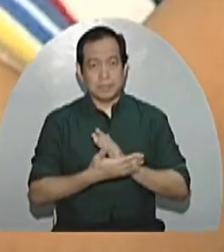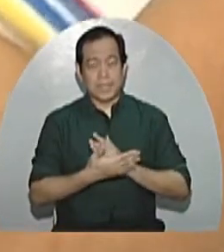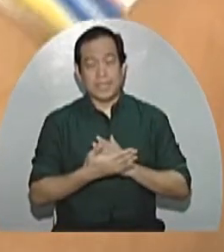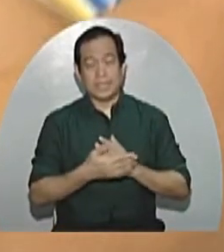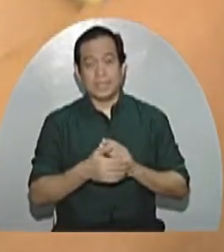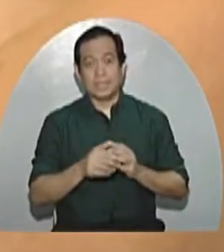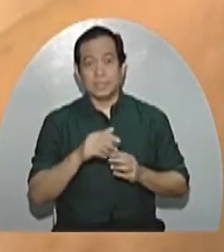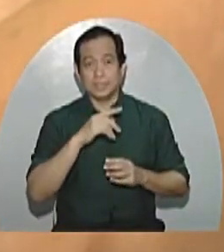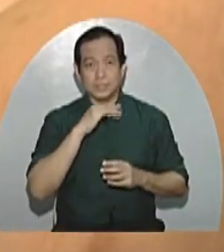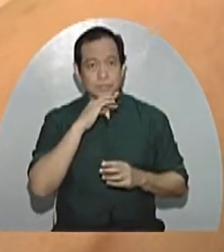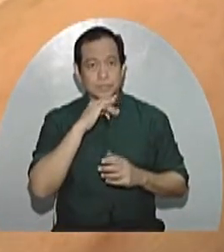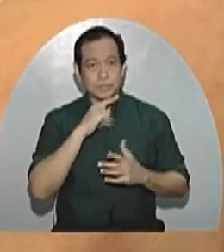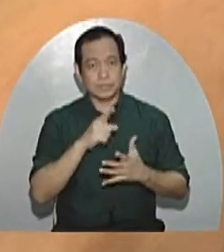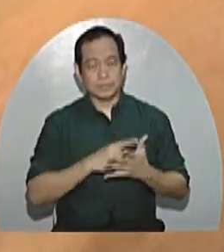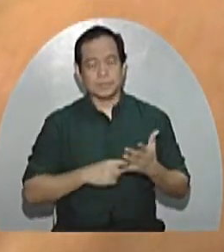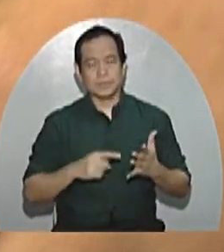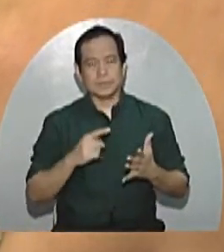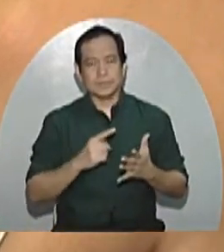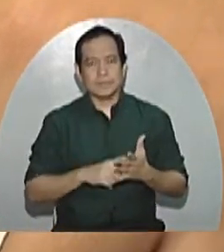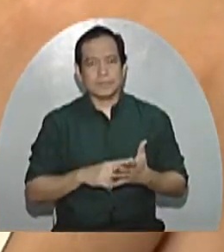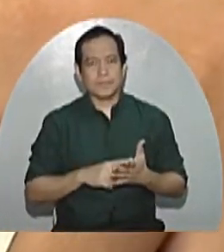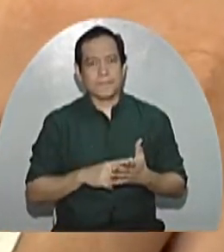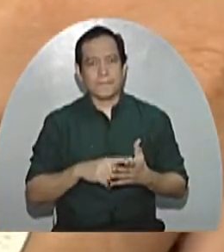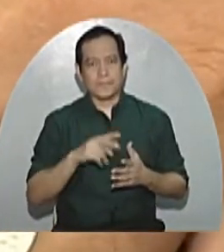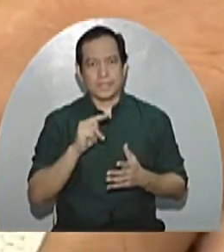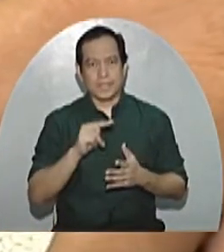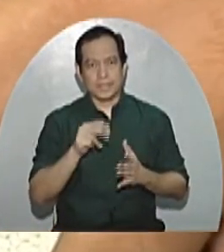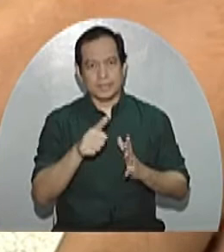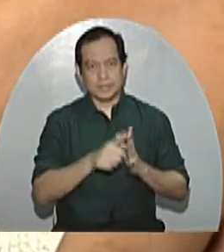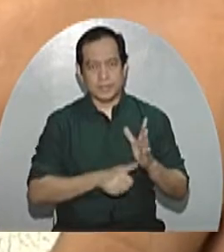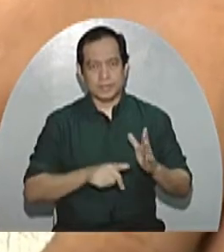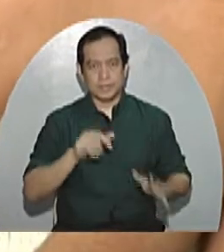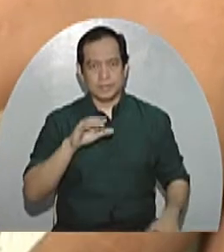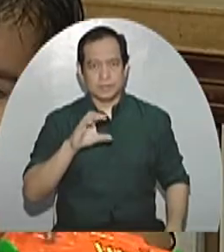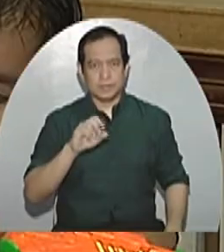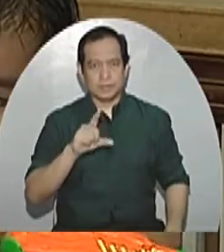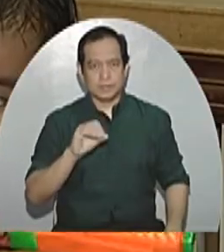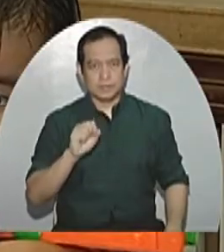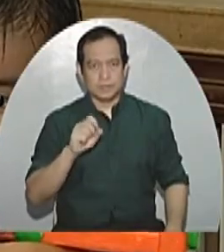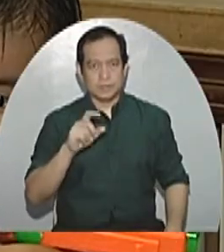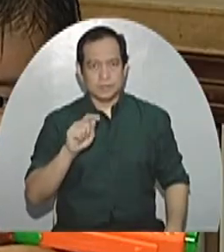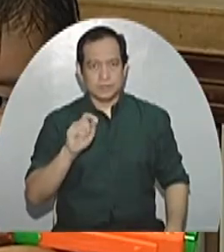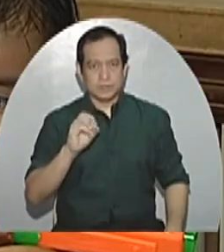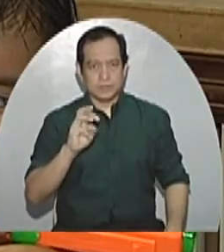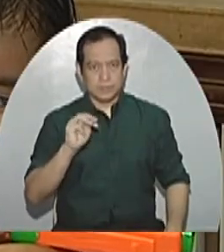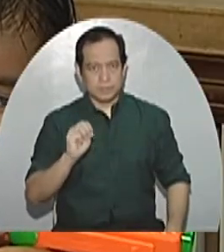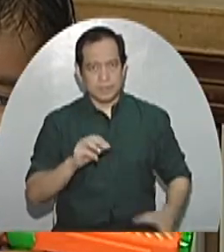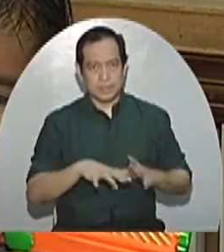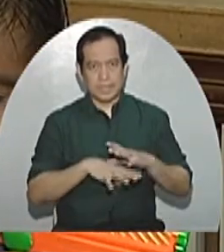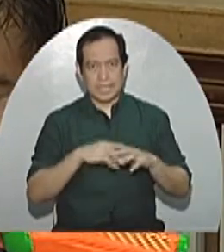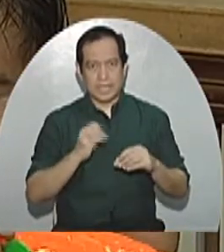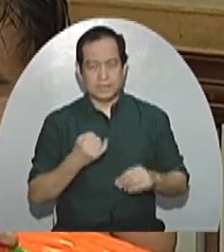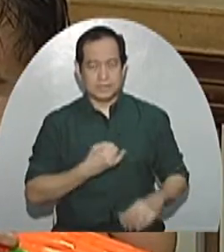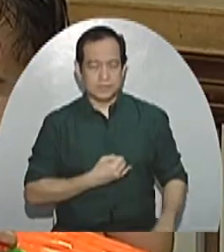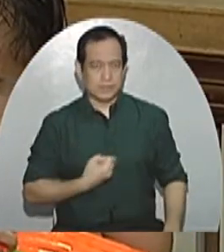dumi. Ginawa po sa kanyang operasyon ng colostomy, nilabas po yung kanyang